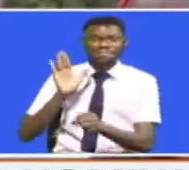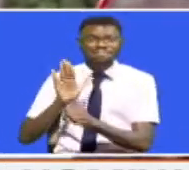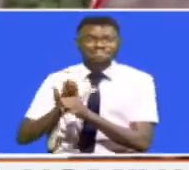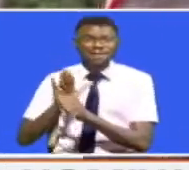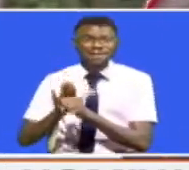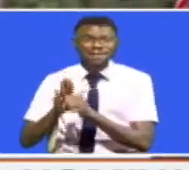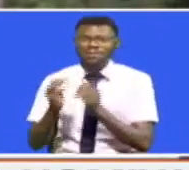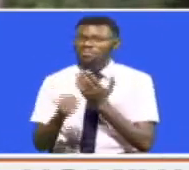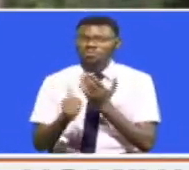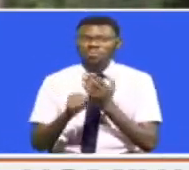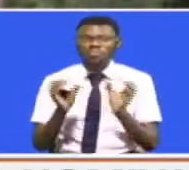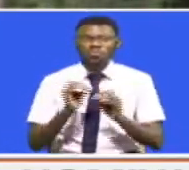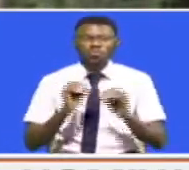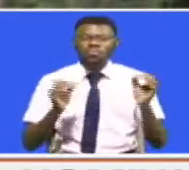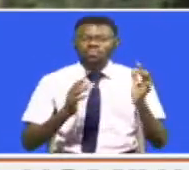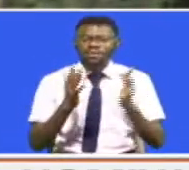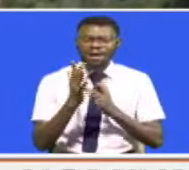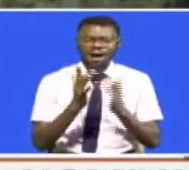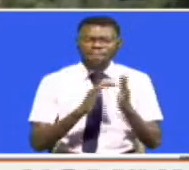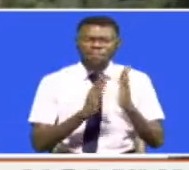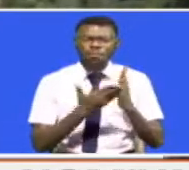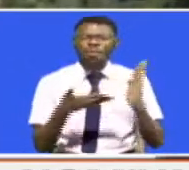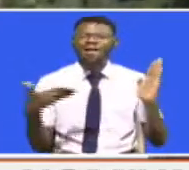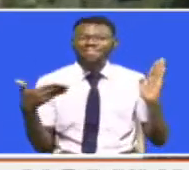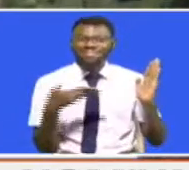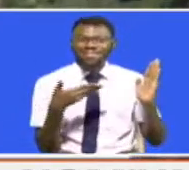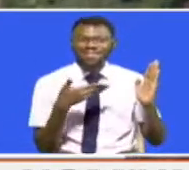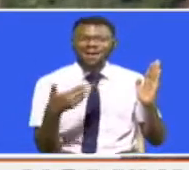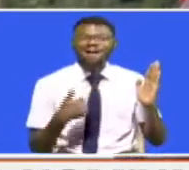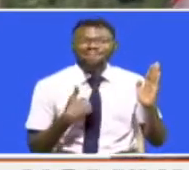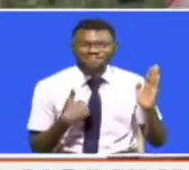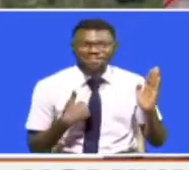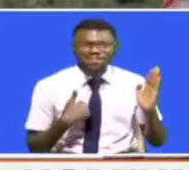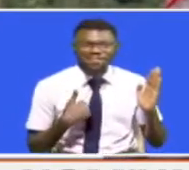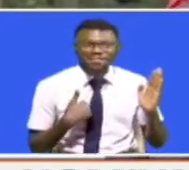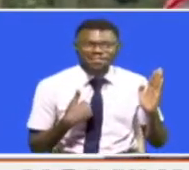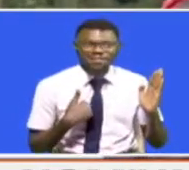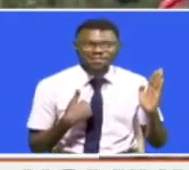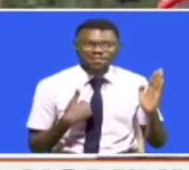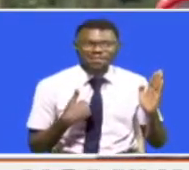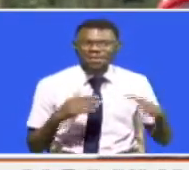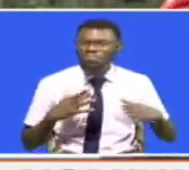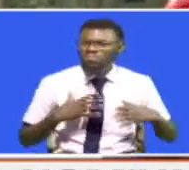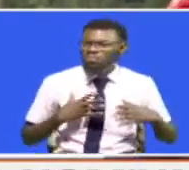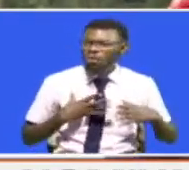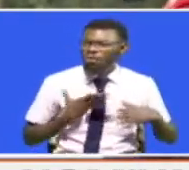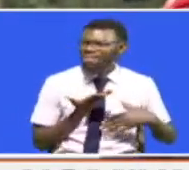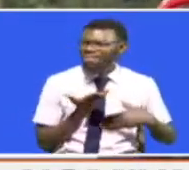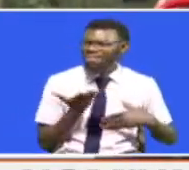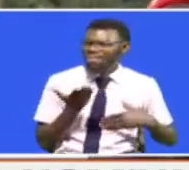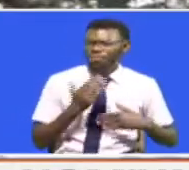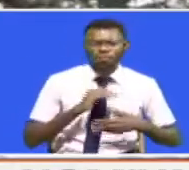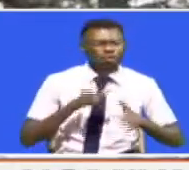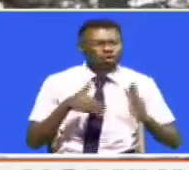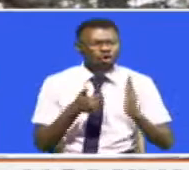those prophets in the Bible and you find that unless you get one or none, almost all of them were